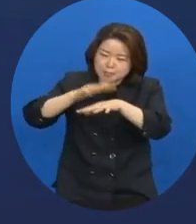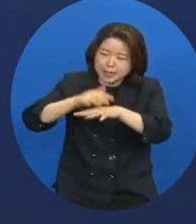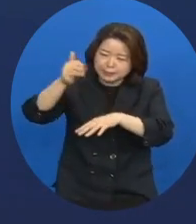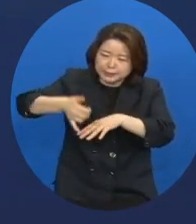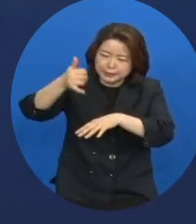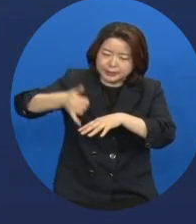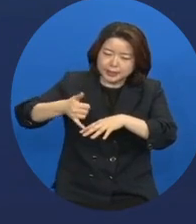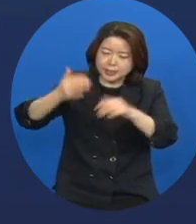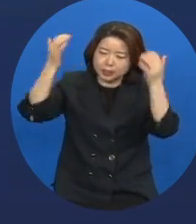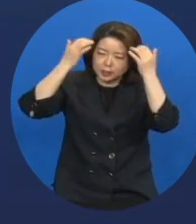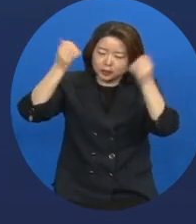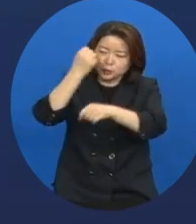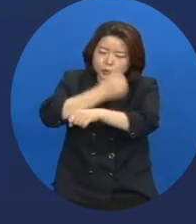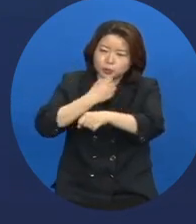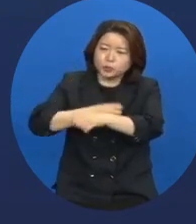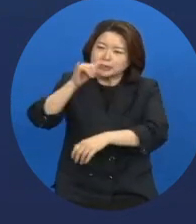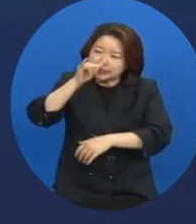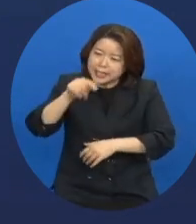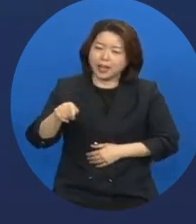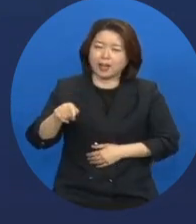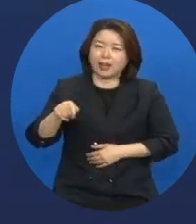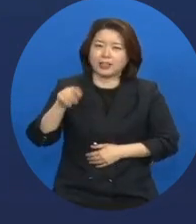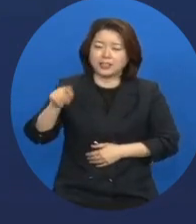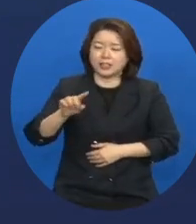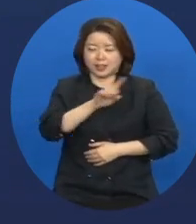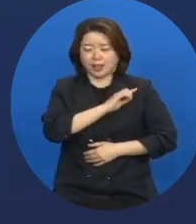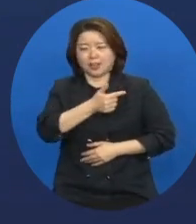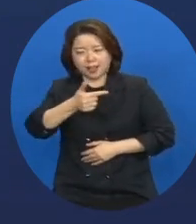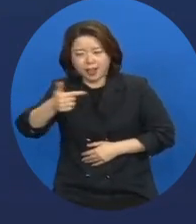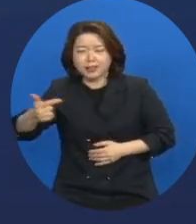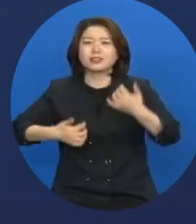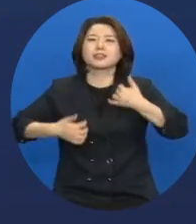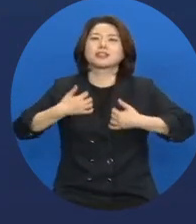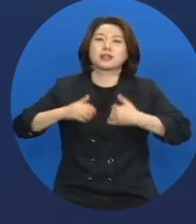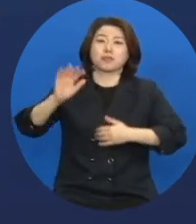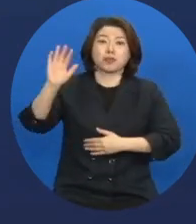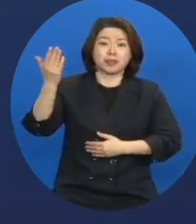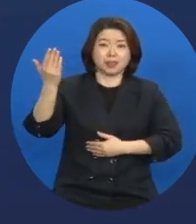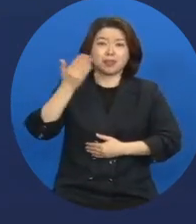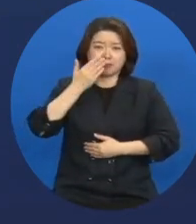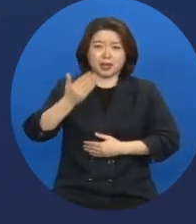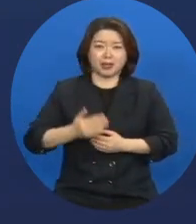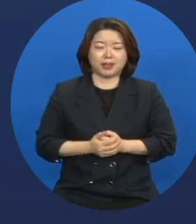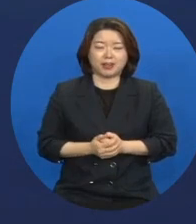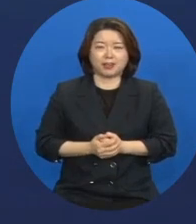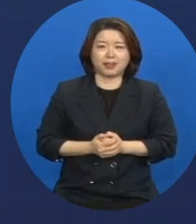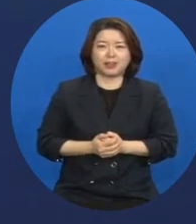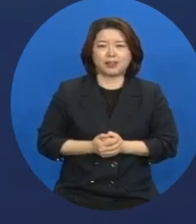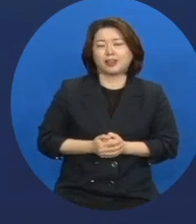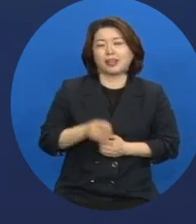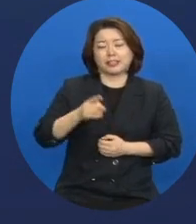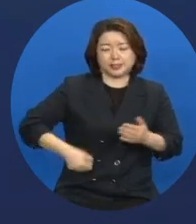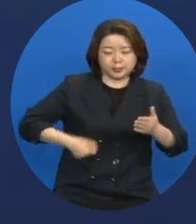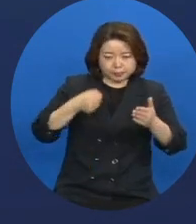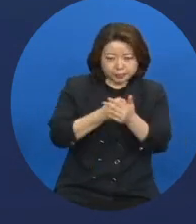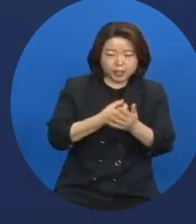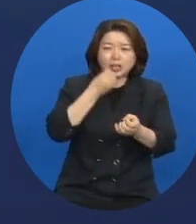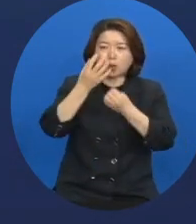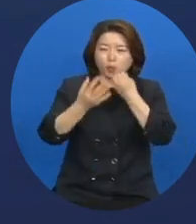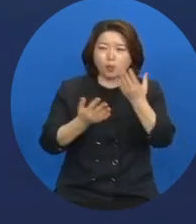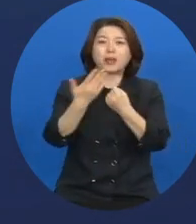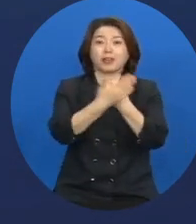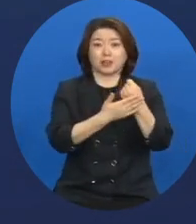했는가, 그게 가장 큰 기쁨이 된다는 거예요. 그때 그 결단과 고백